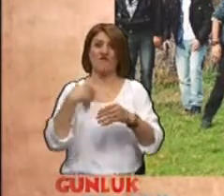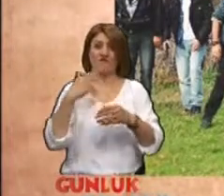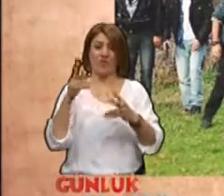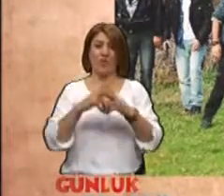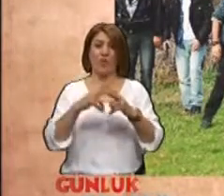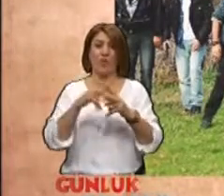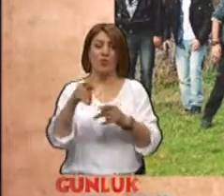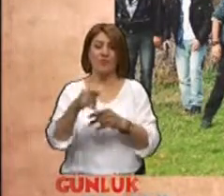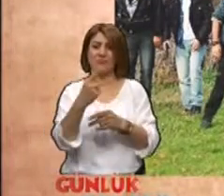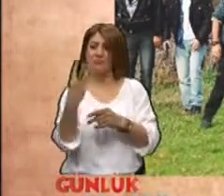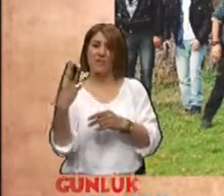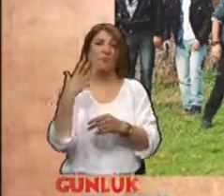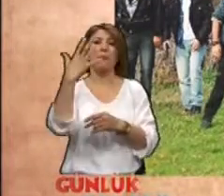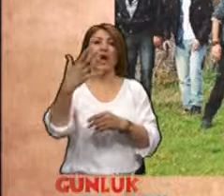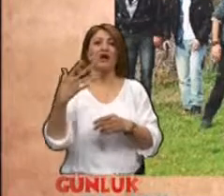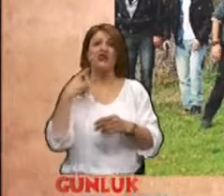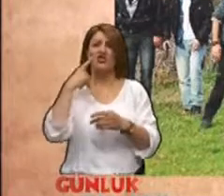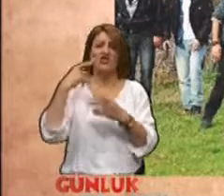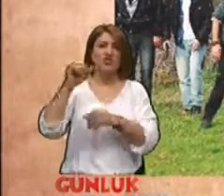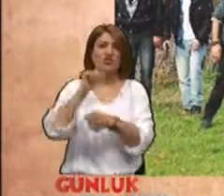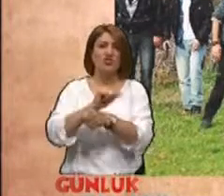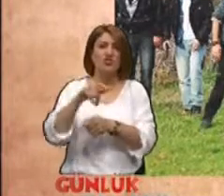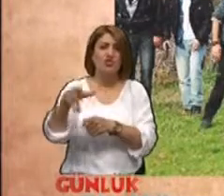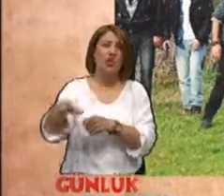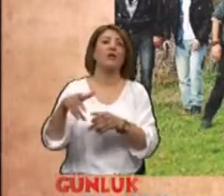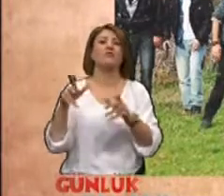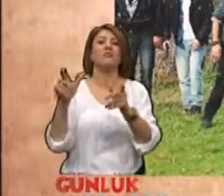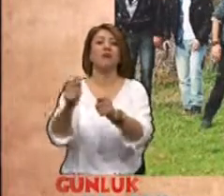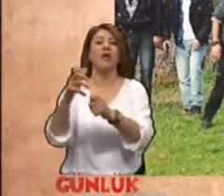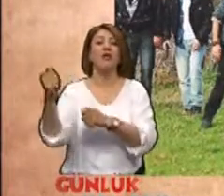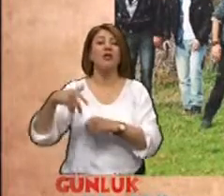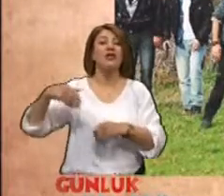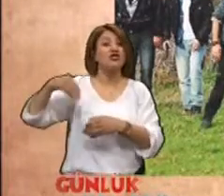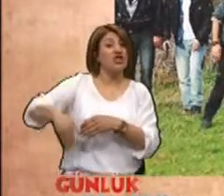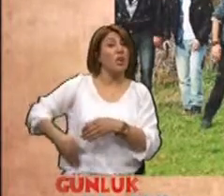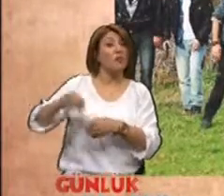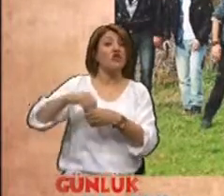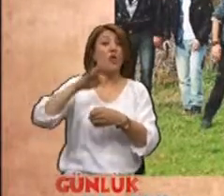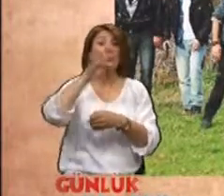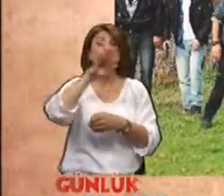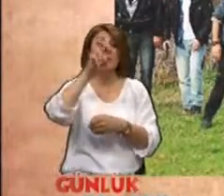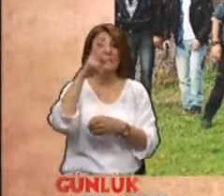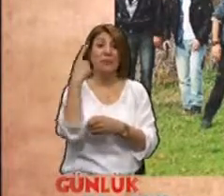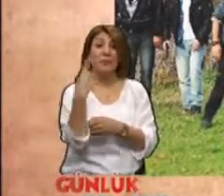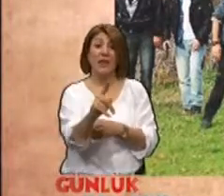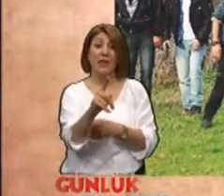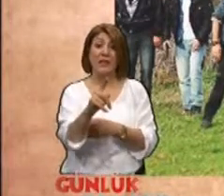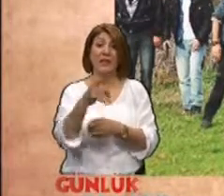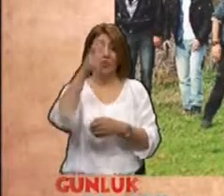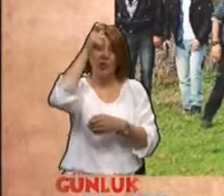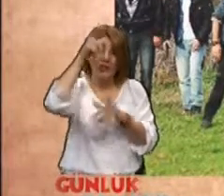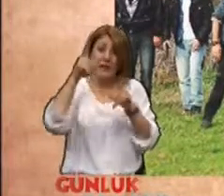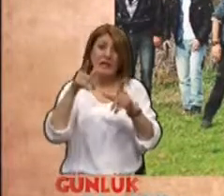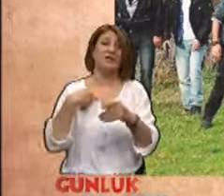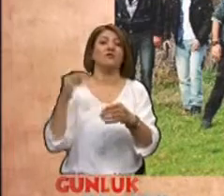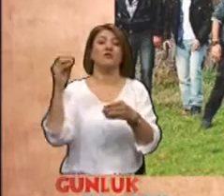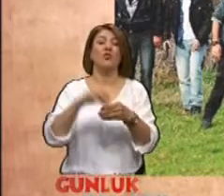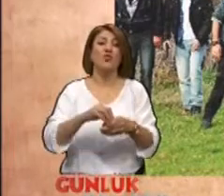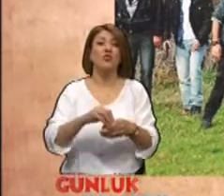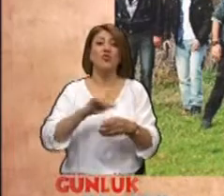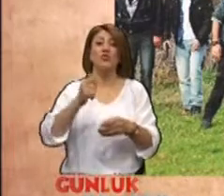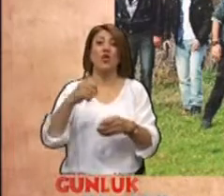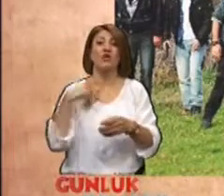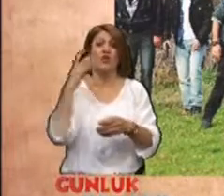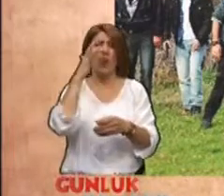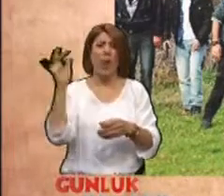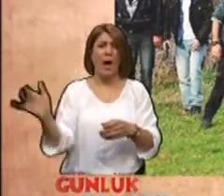vatandaşları dolandıran 5 şüpheli gözaltına alındı. Ceplerinden 38 bin lira çıkan şüpheliler ifadeler alındıktan sonra nitelikli